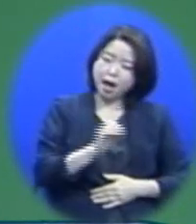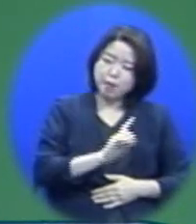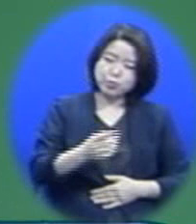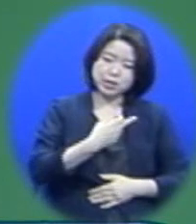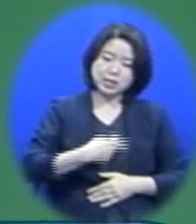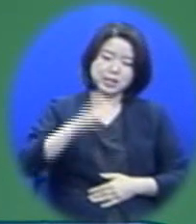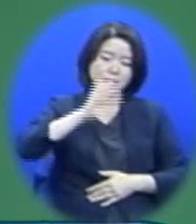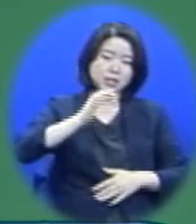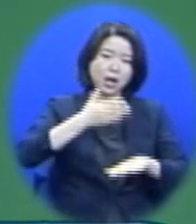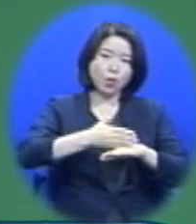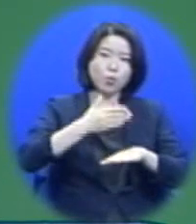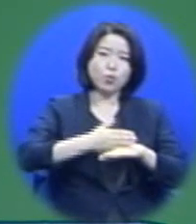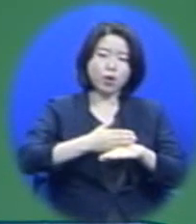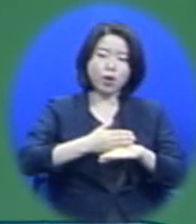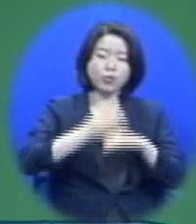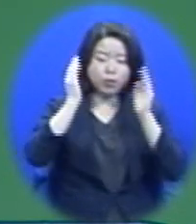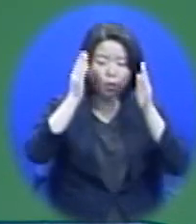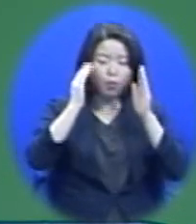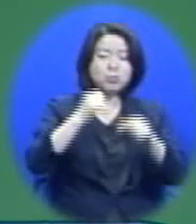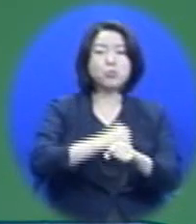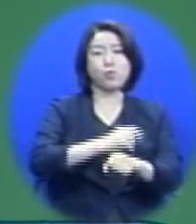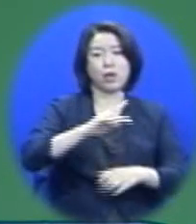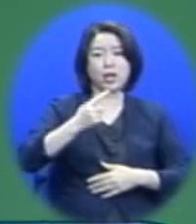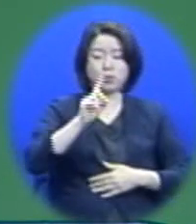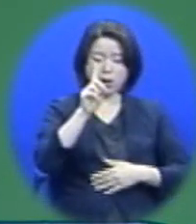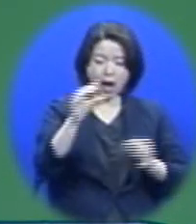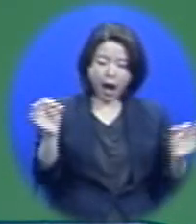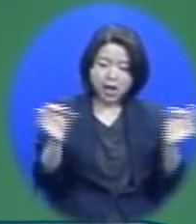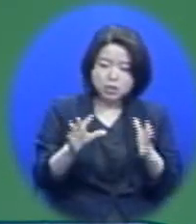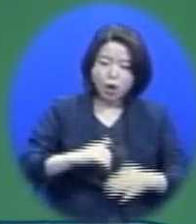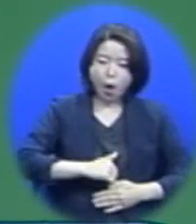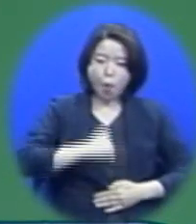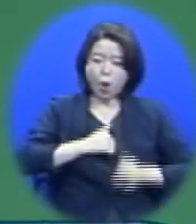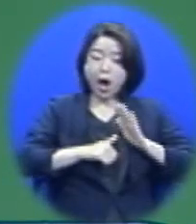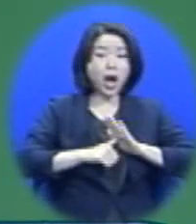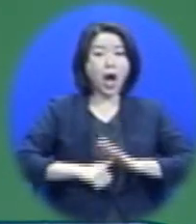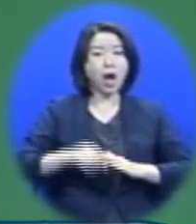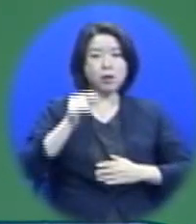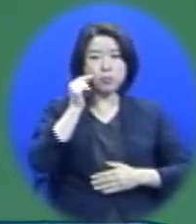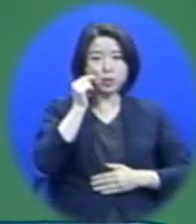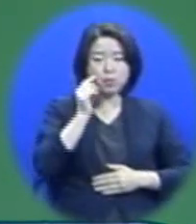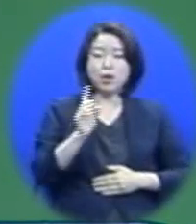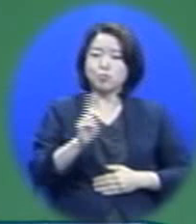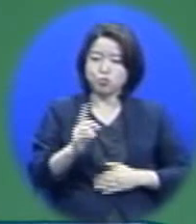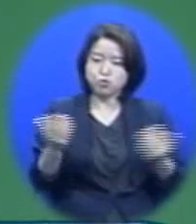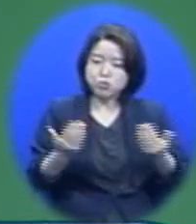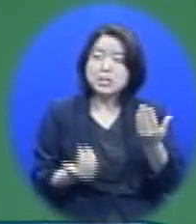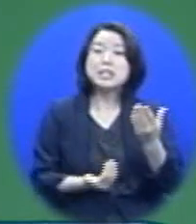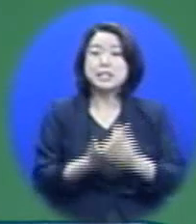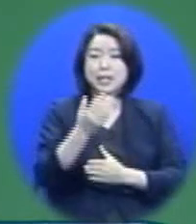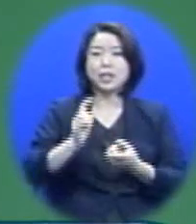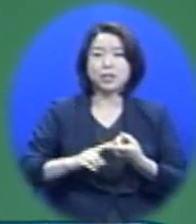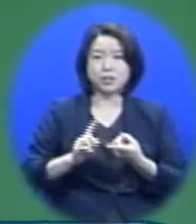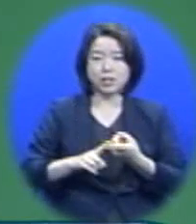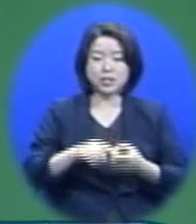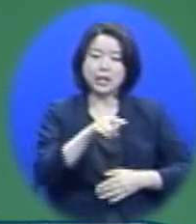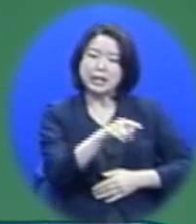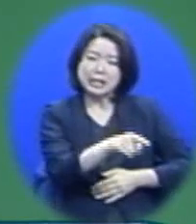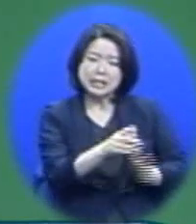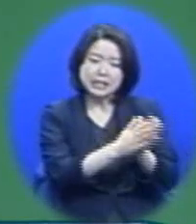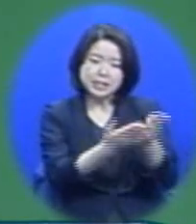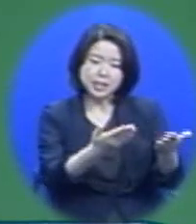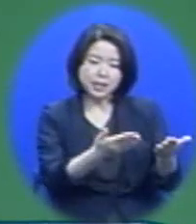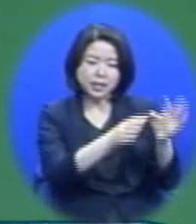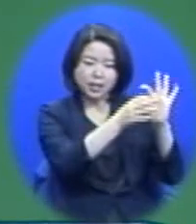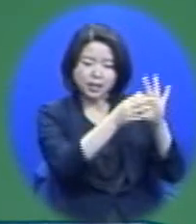해도 이렇게 한순간에 화를 참지 못하면 어떤 일이 벌어지는지를 이 교재가 계속해서